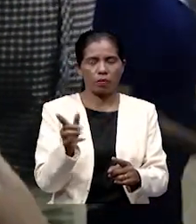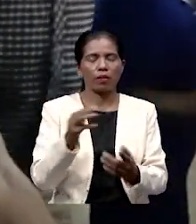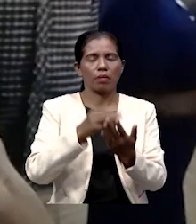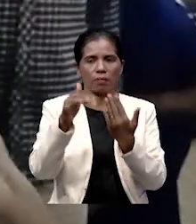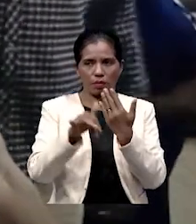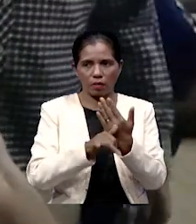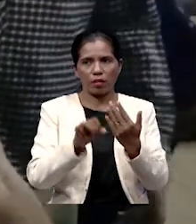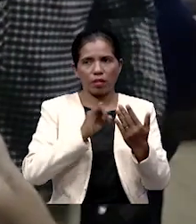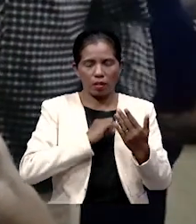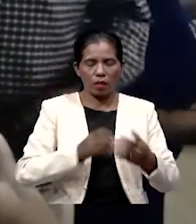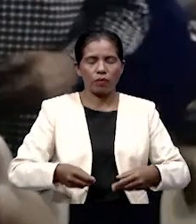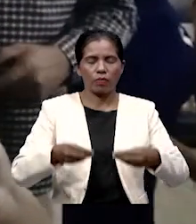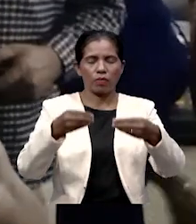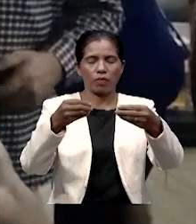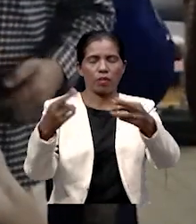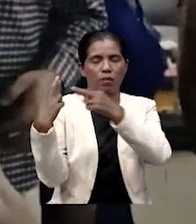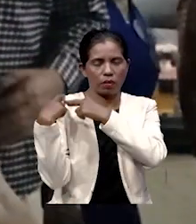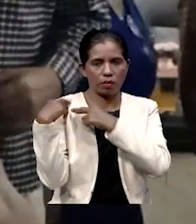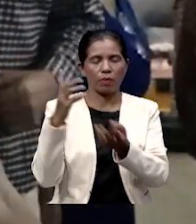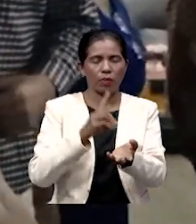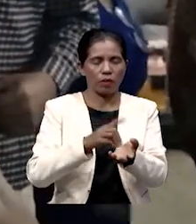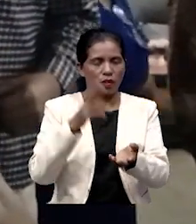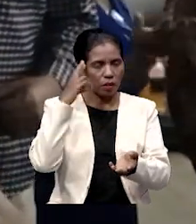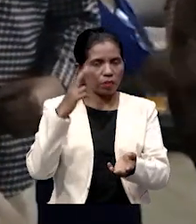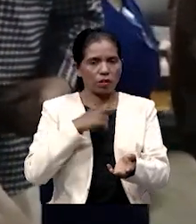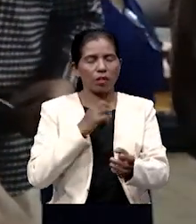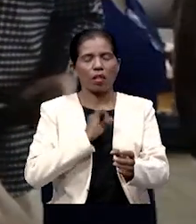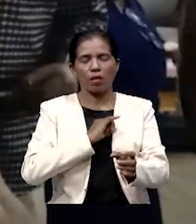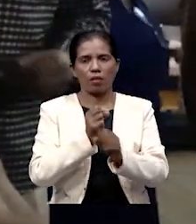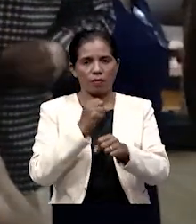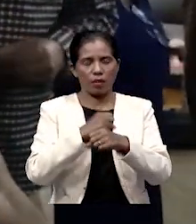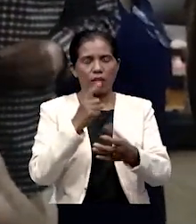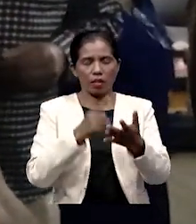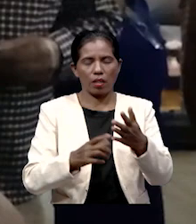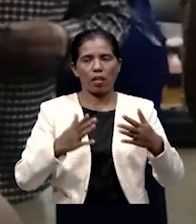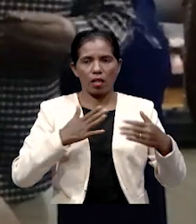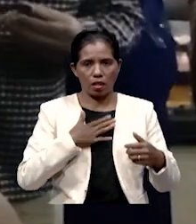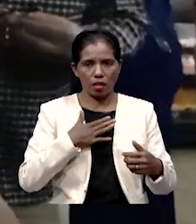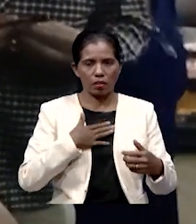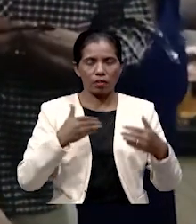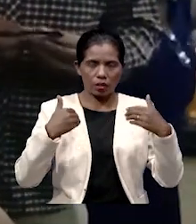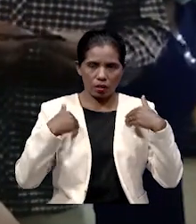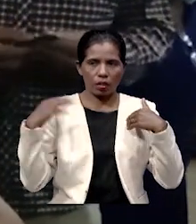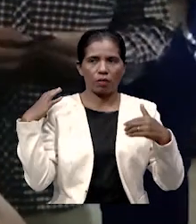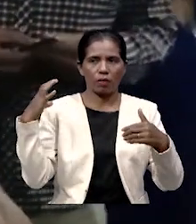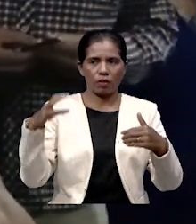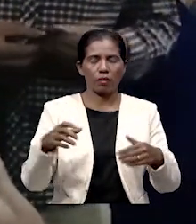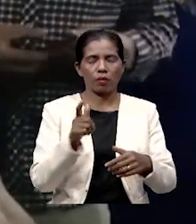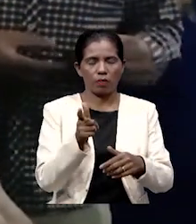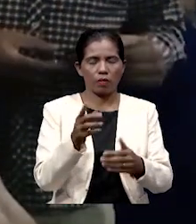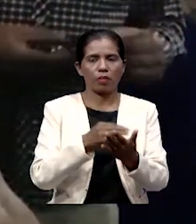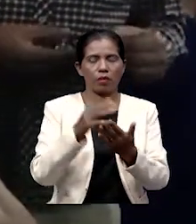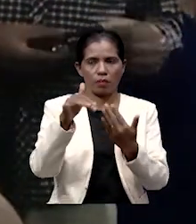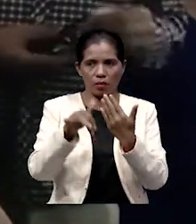transfer orang poder nih pak Dr. Ramzor kan hau la bela hau. Mas hau nih kompetensi sehingga tuh ya junti demai itu atau nih